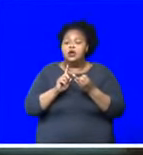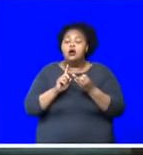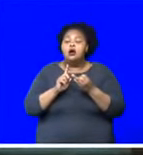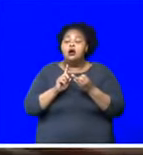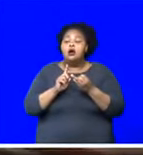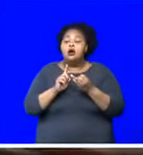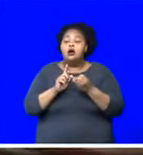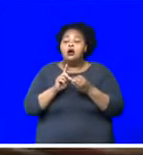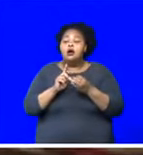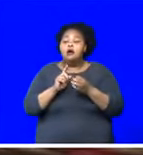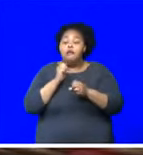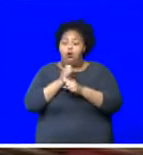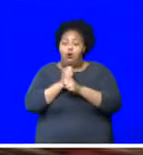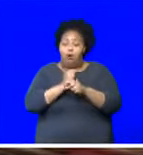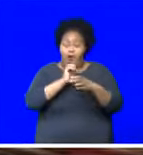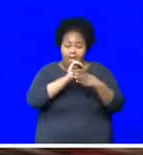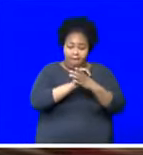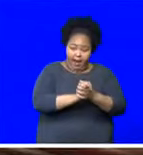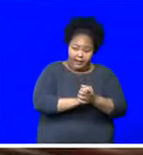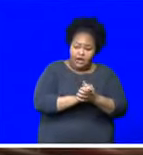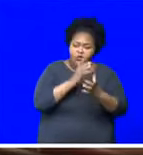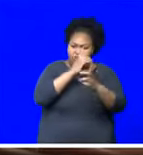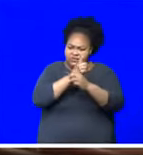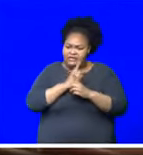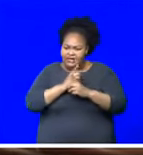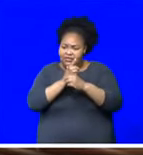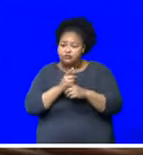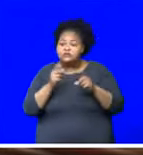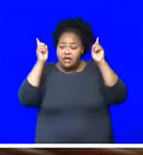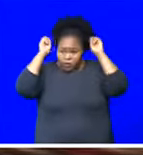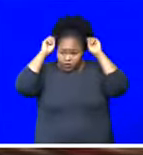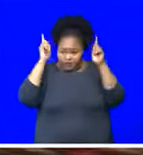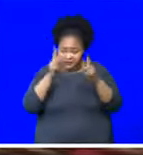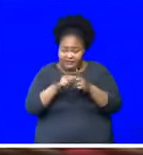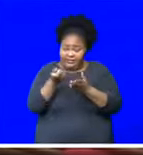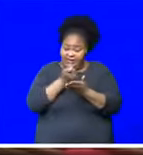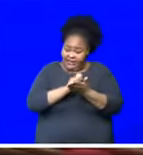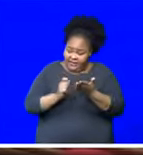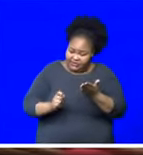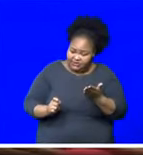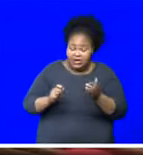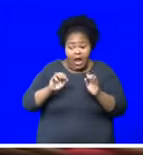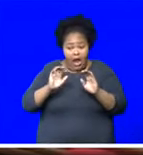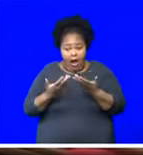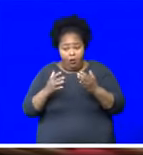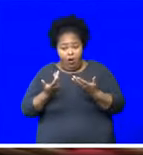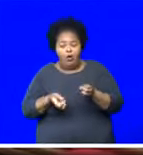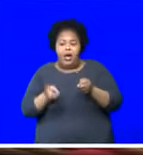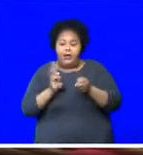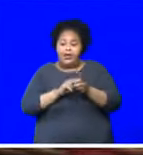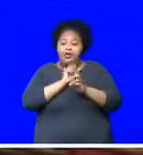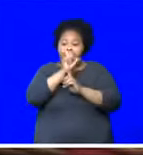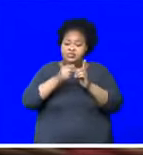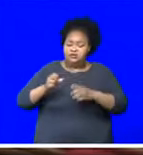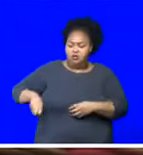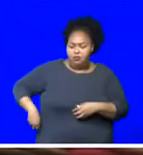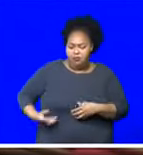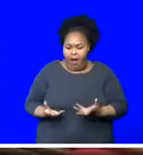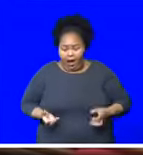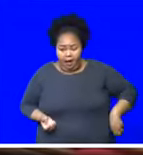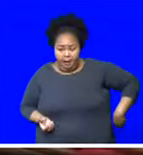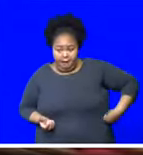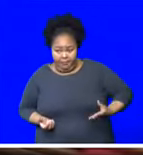ukuthi kubhaliswa kwale nyuvesi kungendikwa njani. Indvuna ivetile naletinye tetindvo le